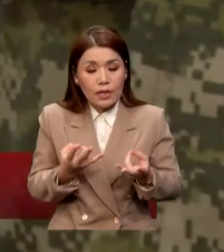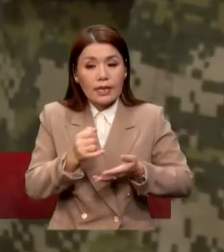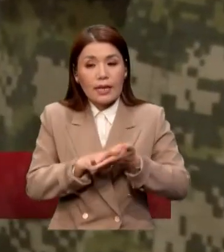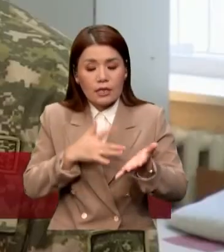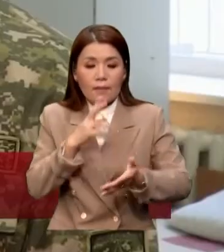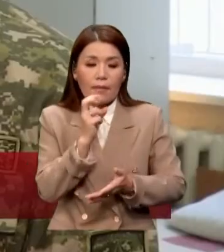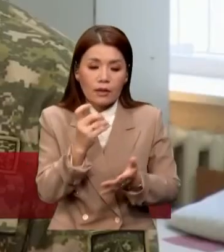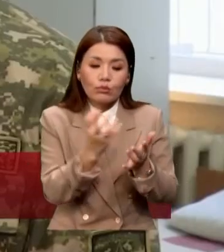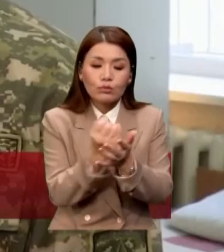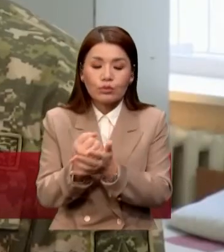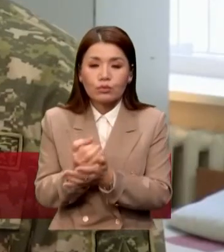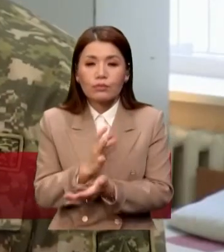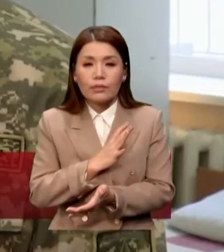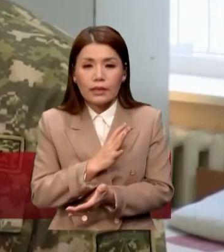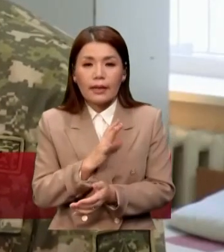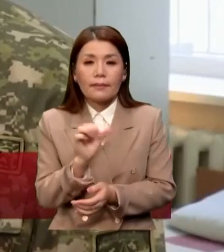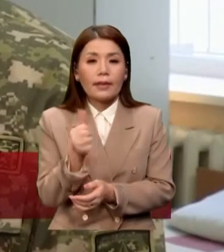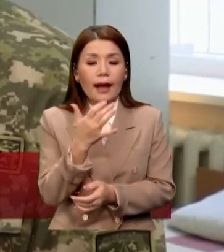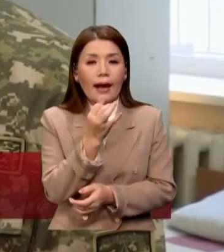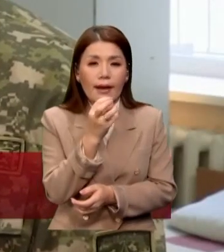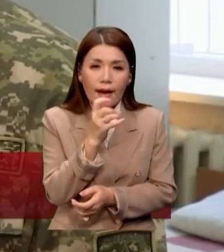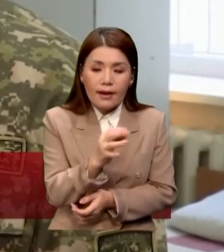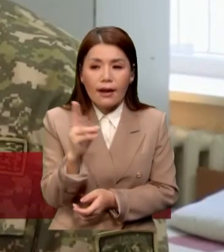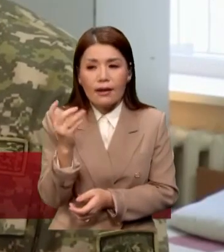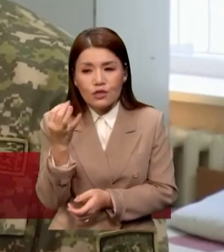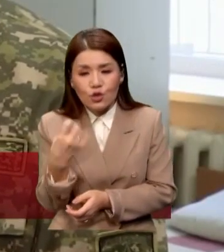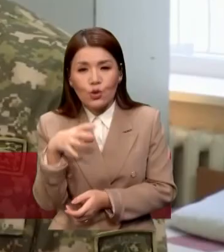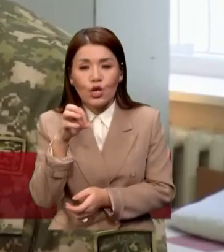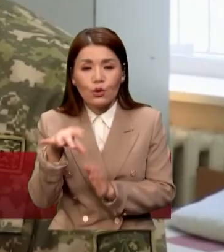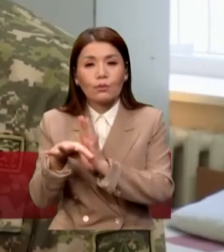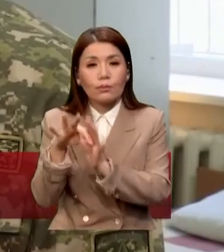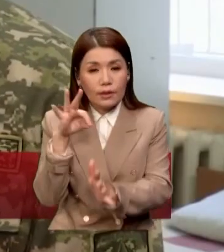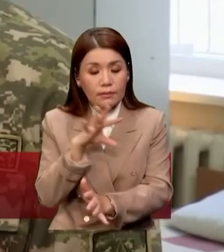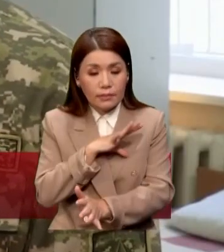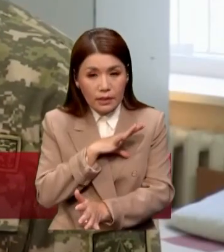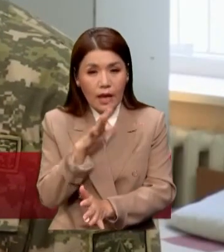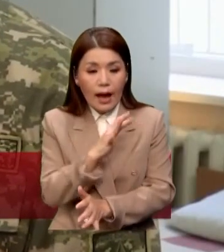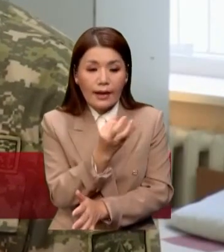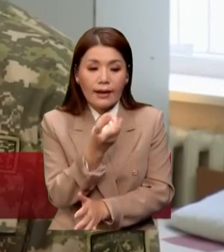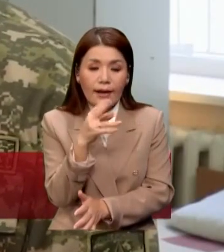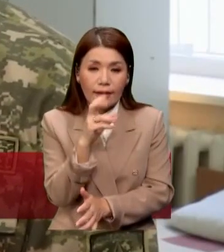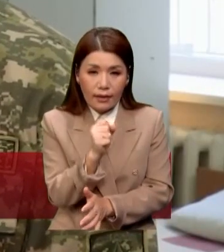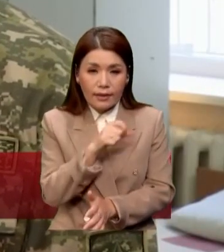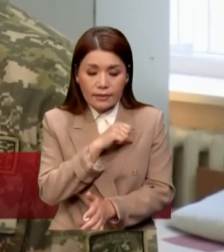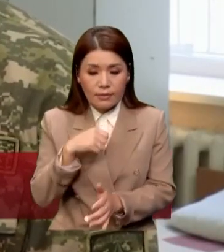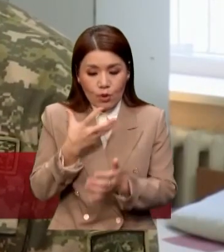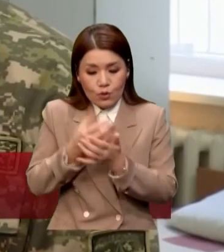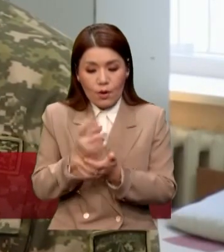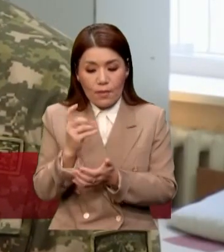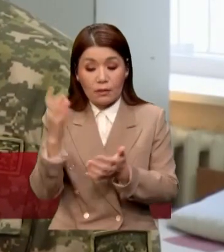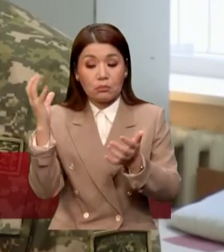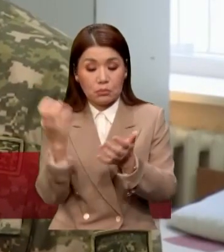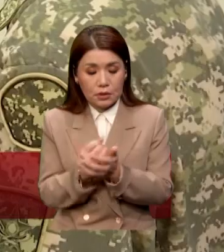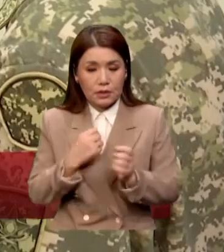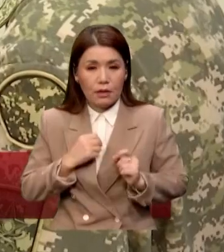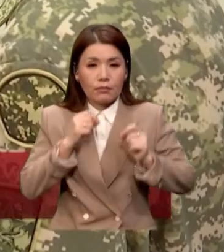балдарды жинадым мен. Мен бірінші аграрка, КазГУ, ЮНУ таңдаған болатын. Сол мен агрархиге өзім балым жетіп